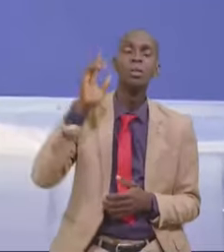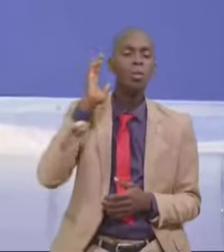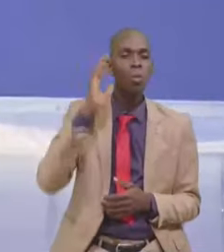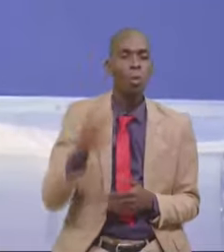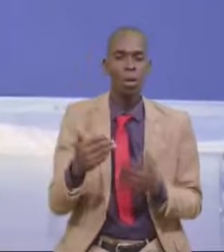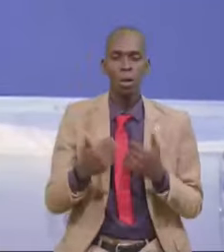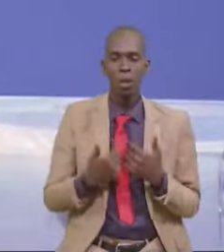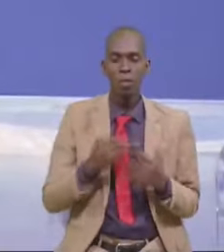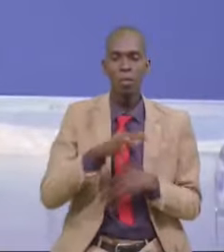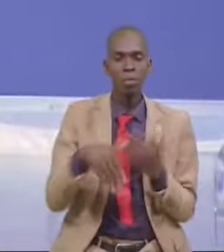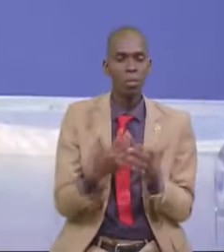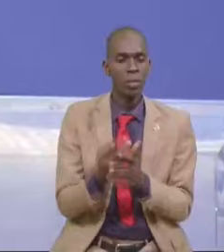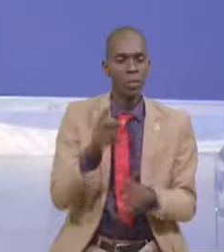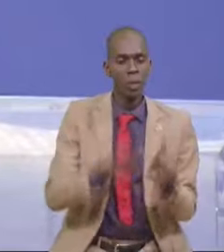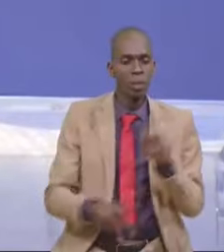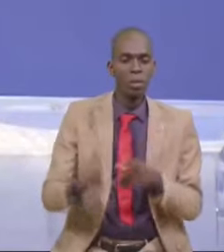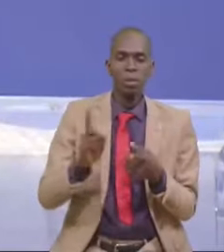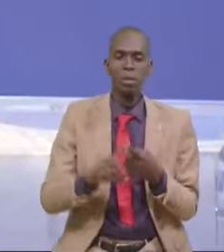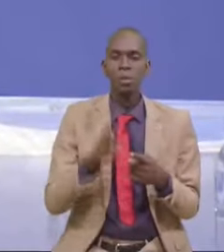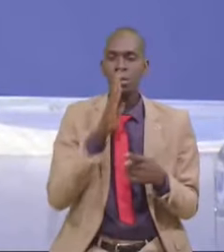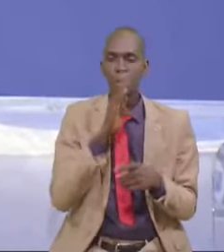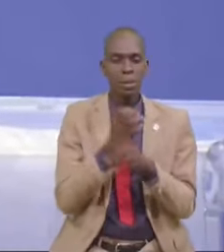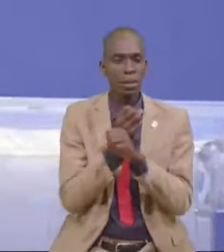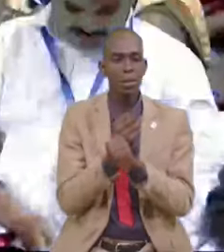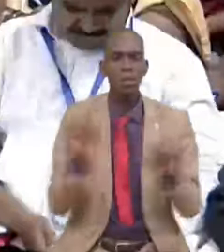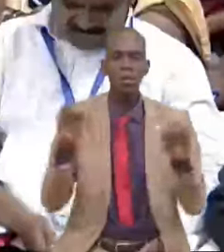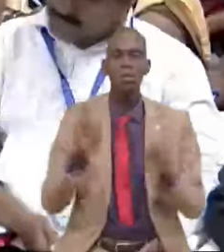Qui veut que tous les hommes soient sauvés